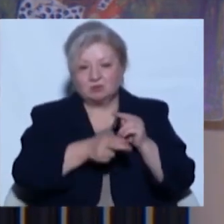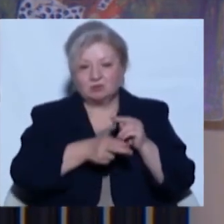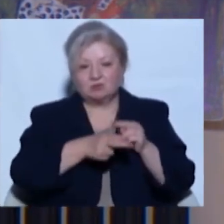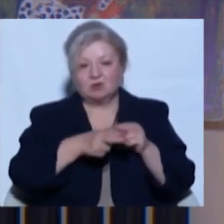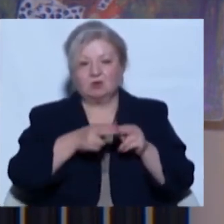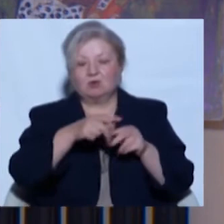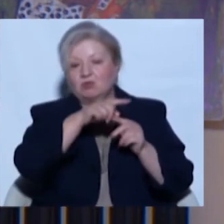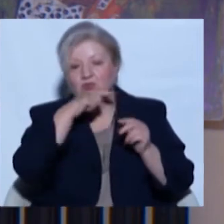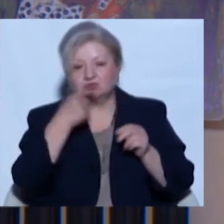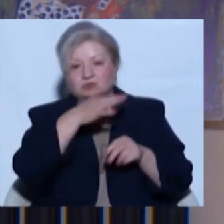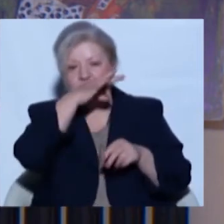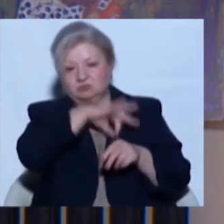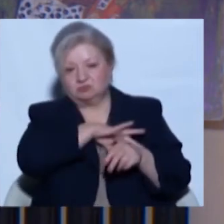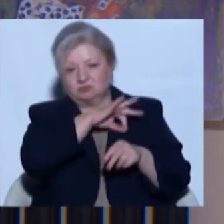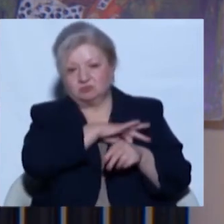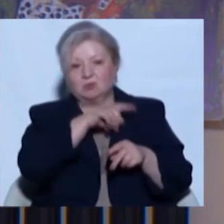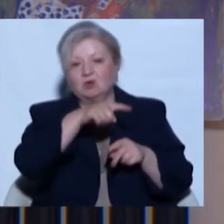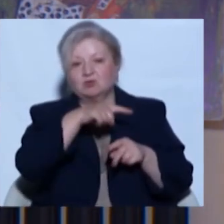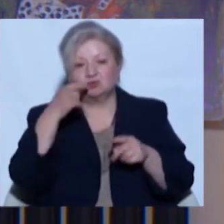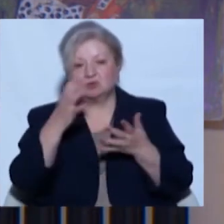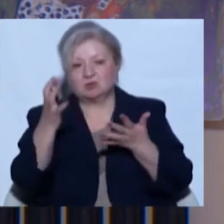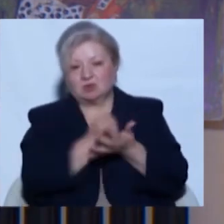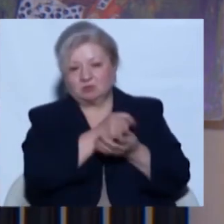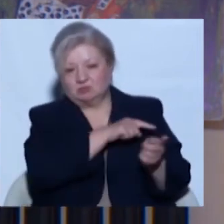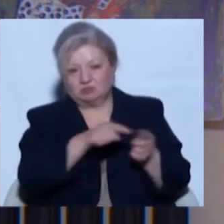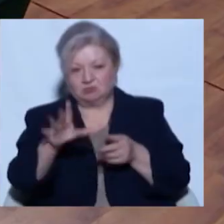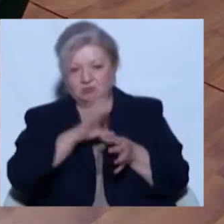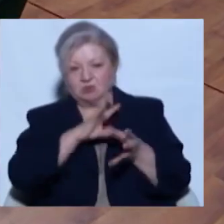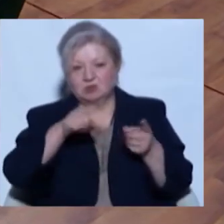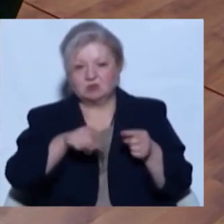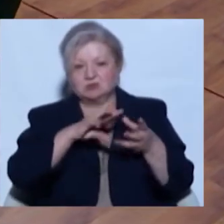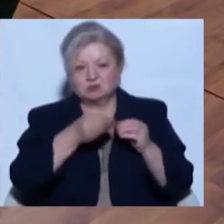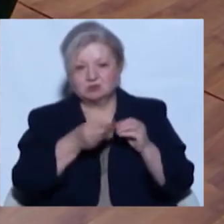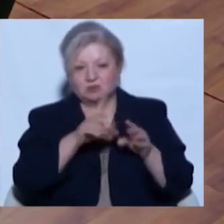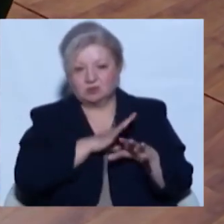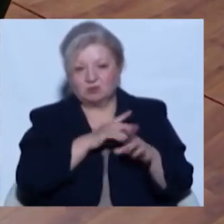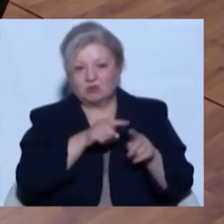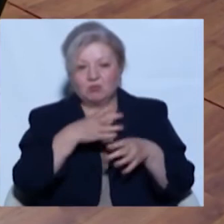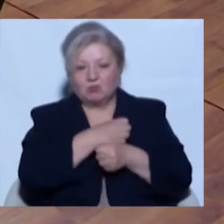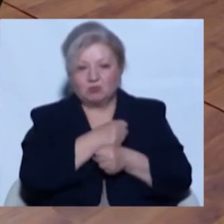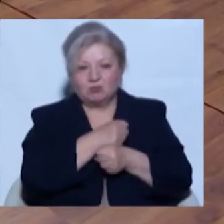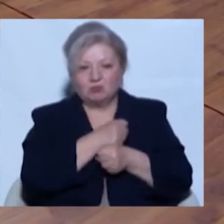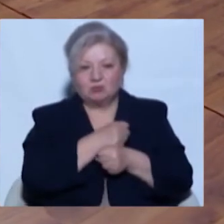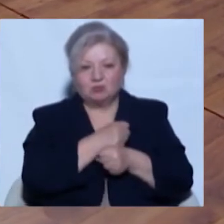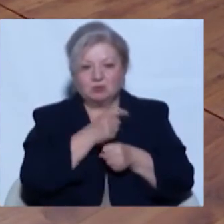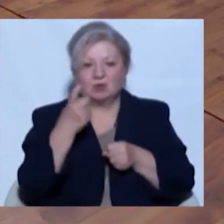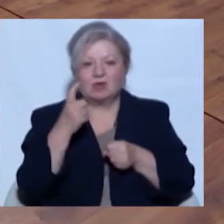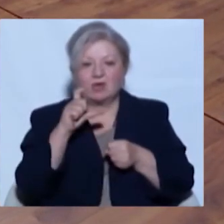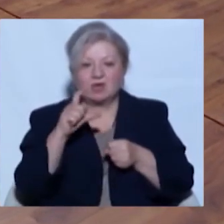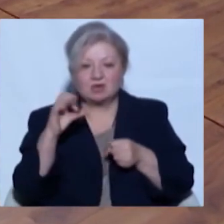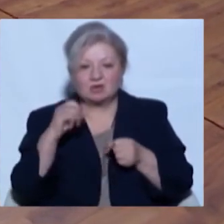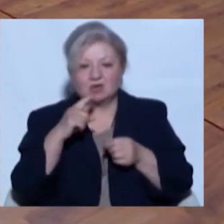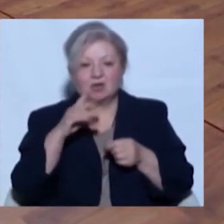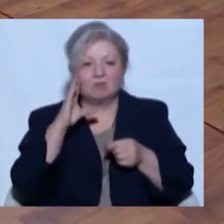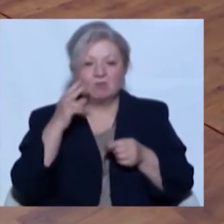დიდ იმპერიათა ჭიდილში რუსეთი გამარჯვებული გამოვიდა. ეს იყო მოკლედ რაც შეეხებოდა ერეკლე მეურის